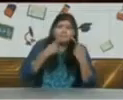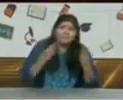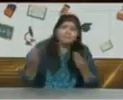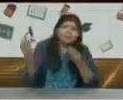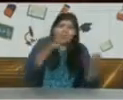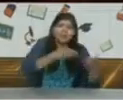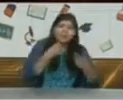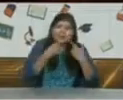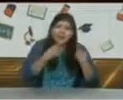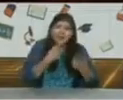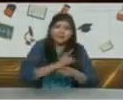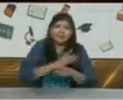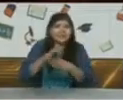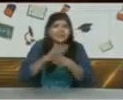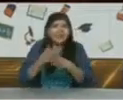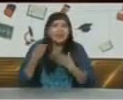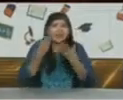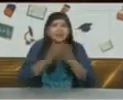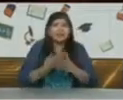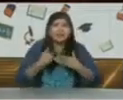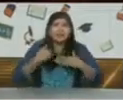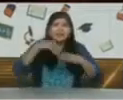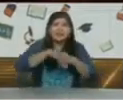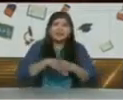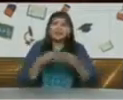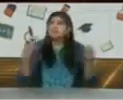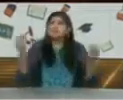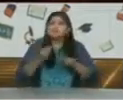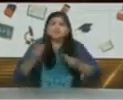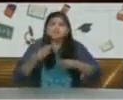देना, उनके बीच रहना, ये सब